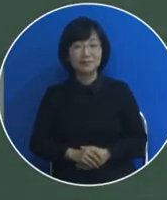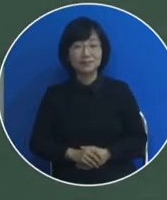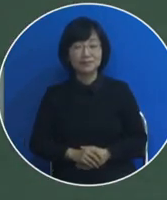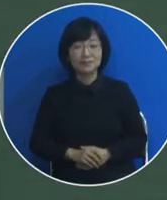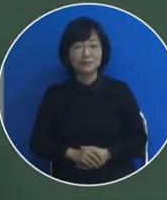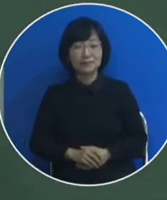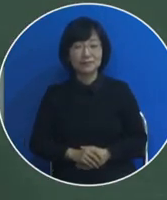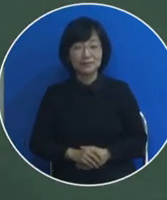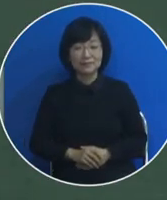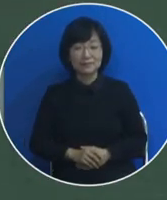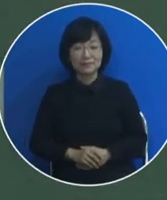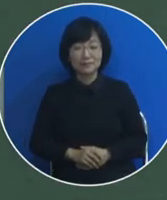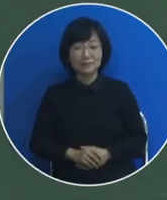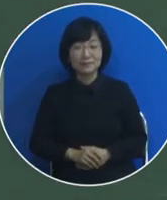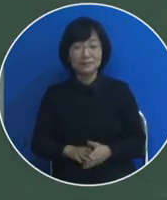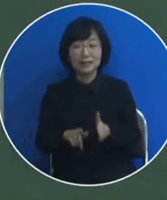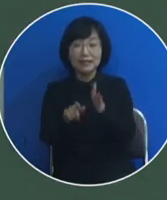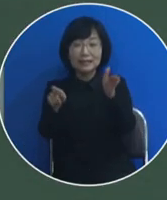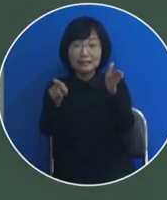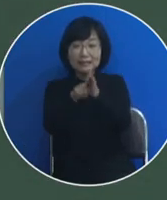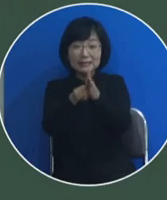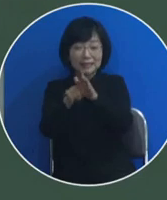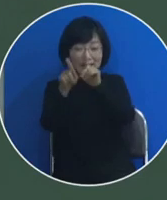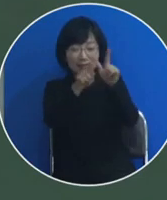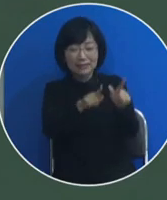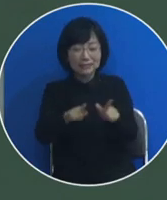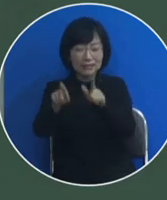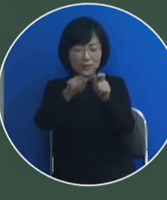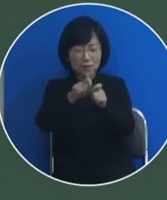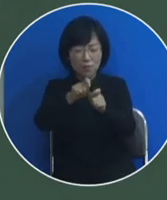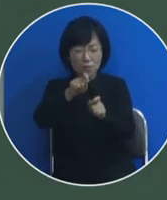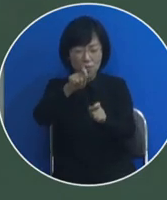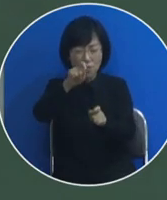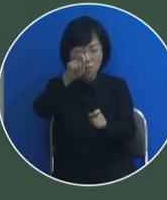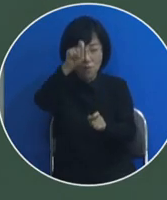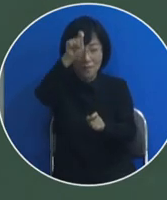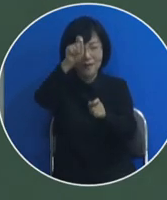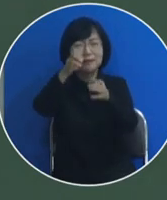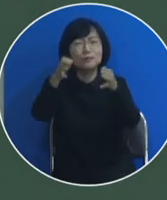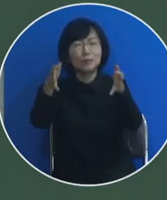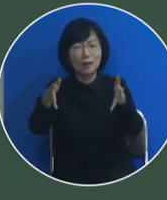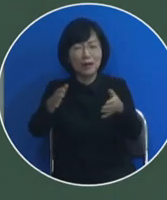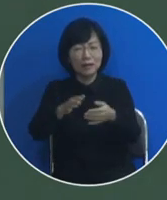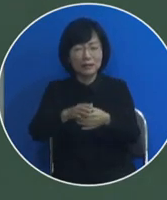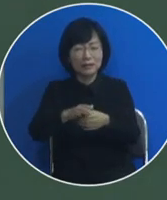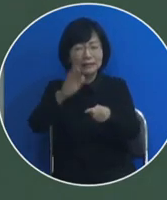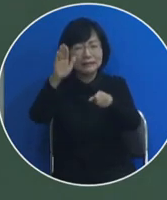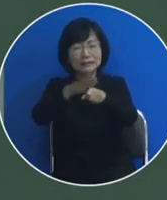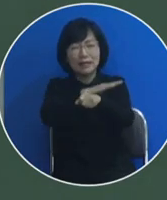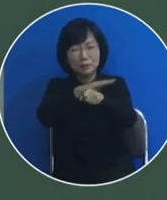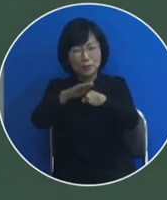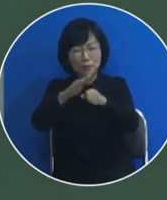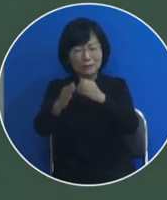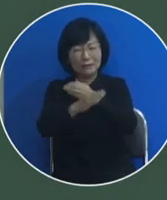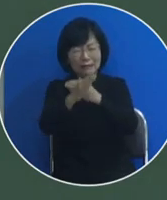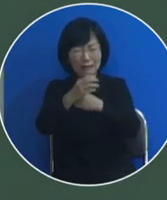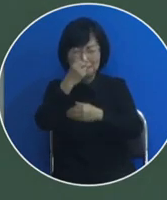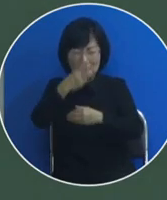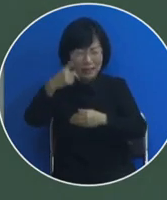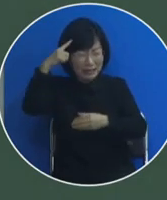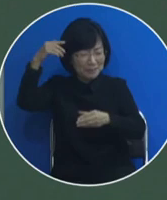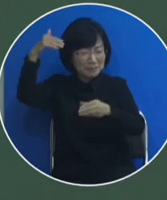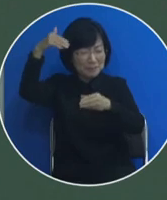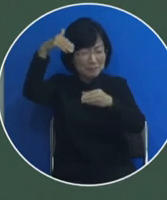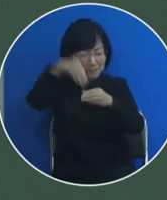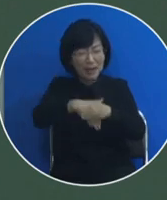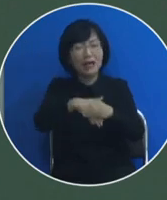하시면서요 너무 우리는 틀린 걸 많이 각인시키긴 하기 때문에 지금 우리가 이제 그 빨리 바꿀 시간표입니다. In